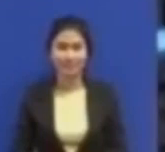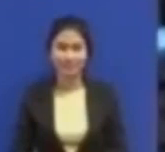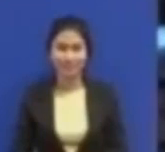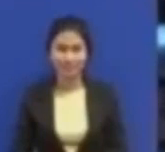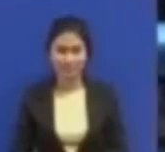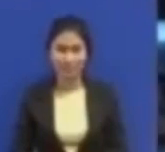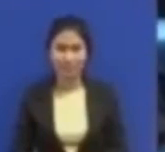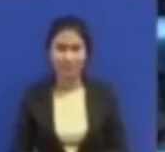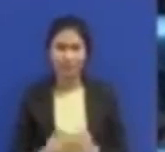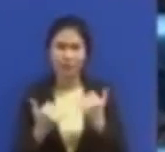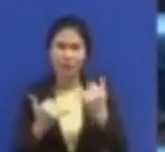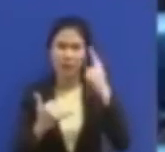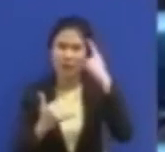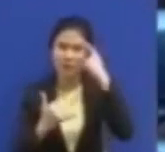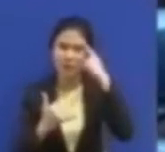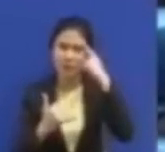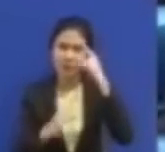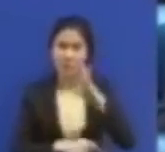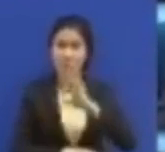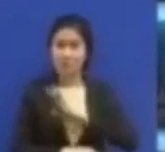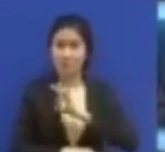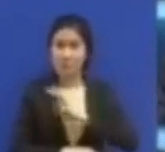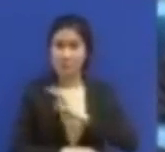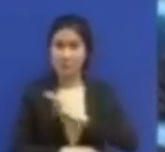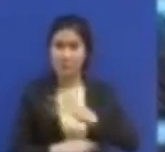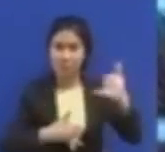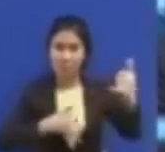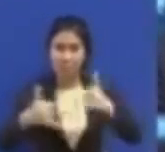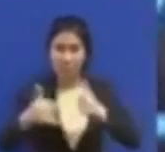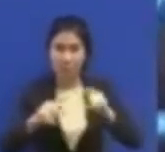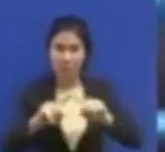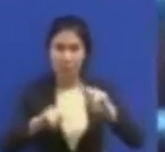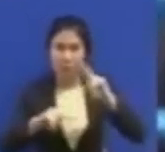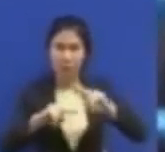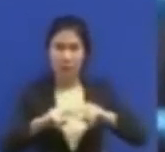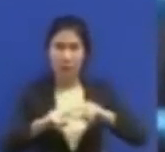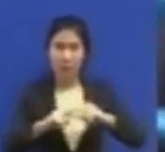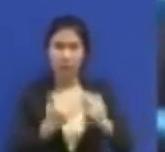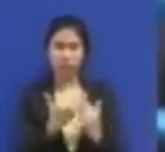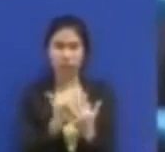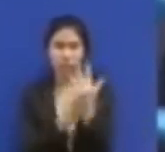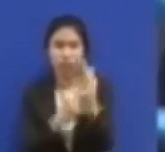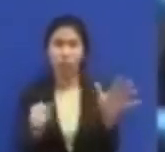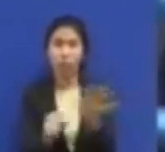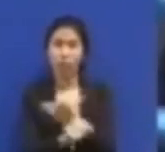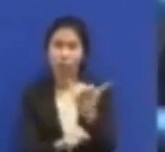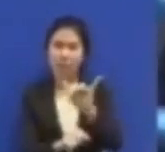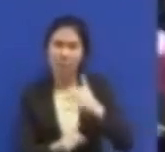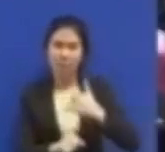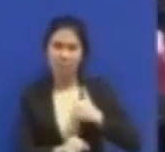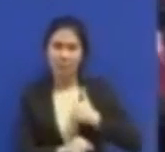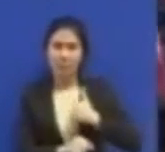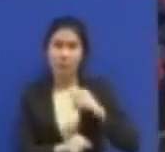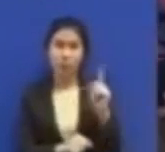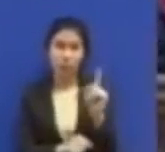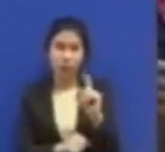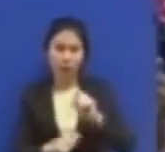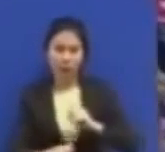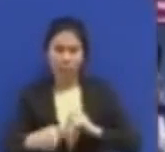พร้อมคือมาแล้วอยู่ชั้นบนก็มีข้างล่างก็มีน